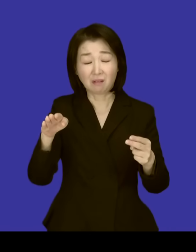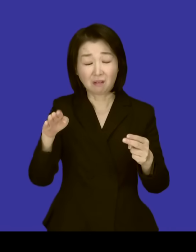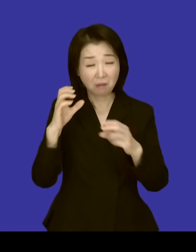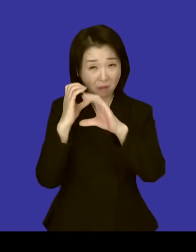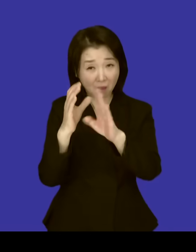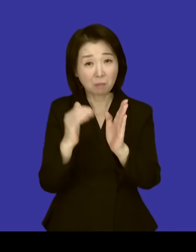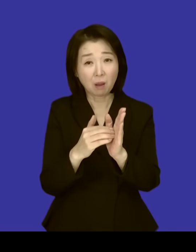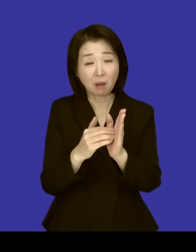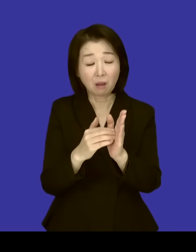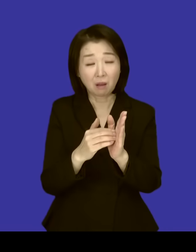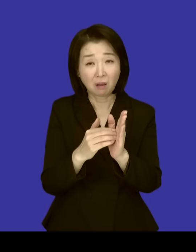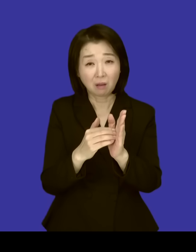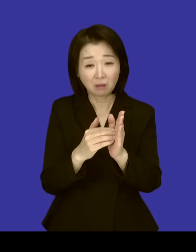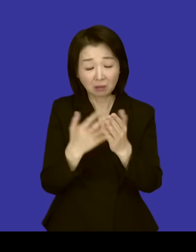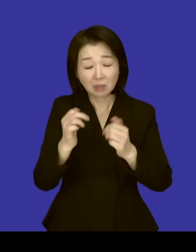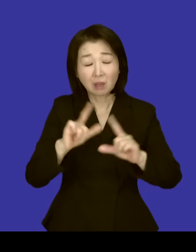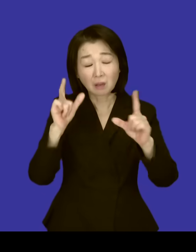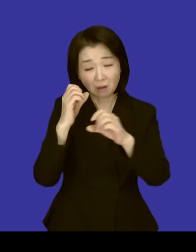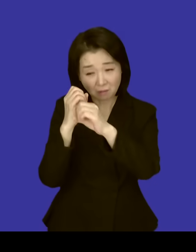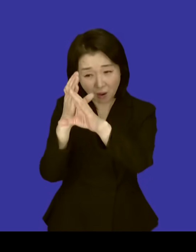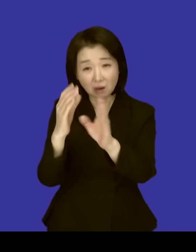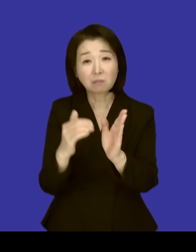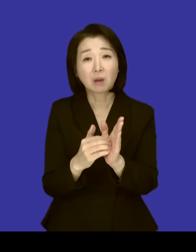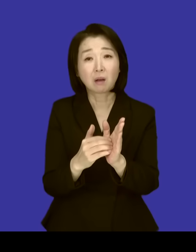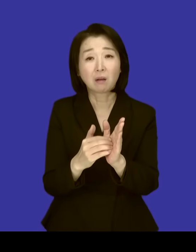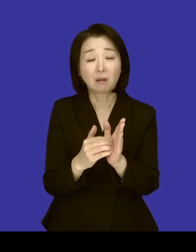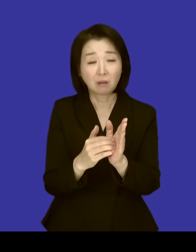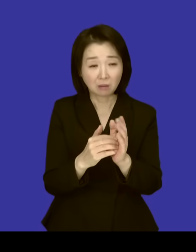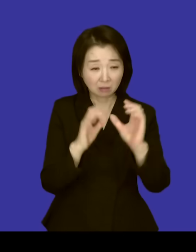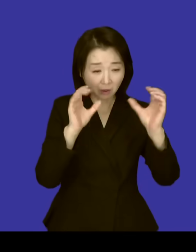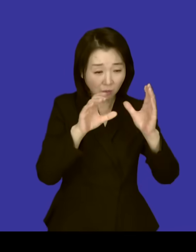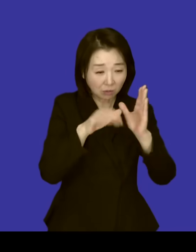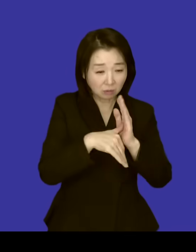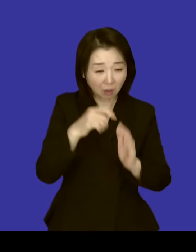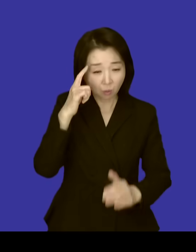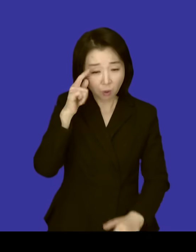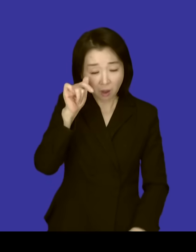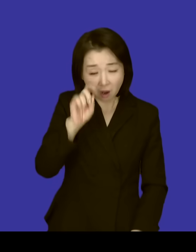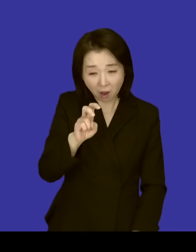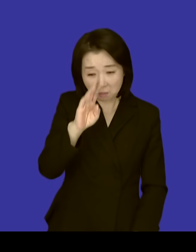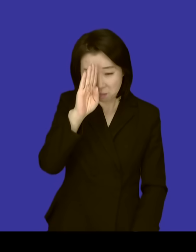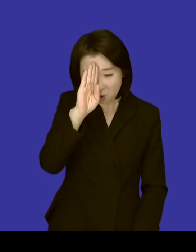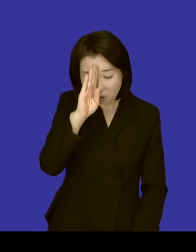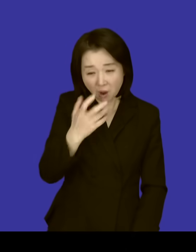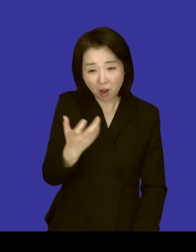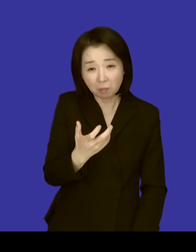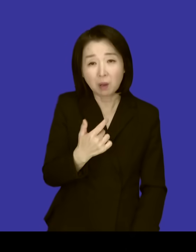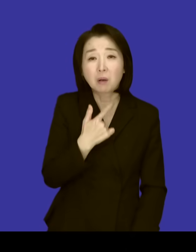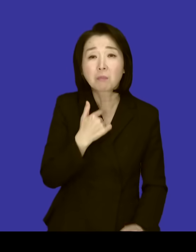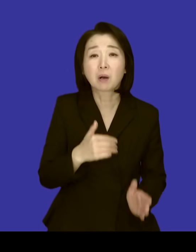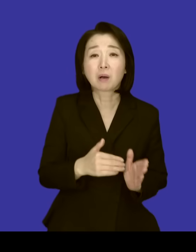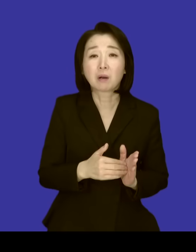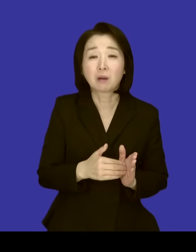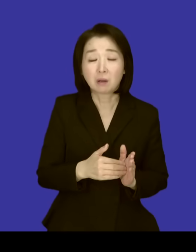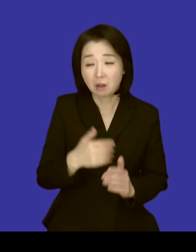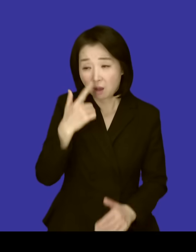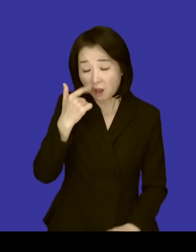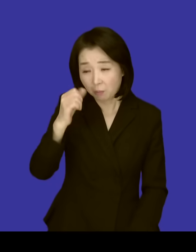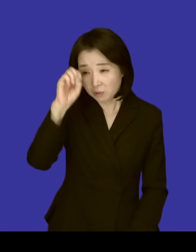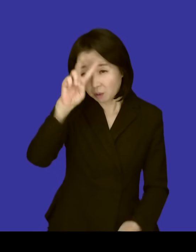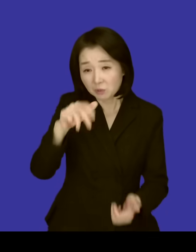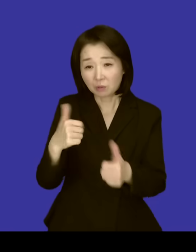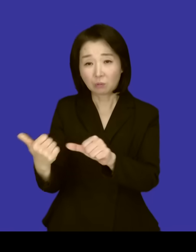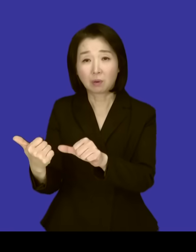하고 이제 그러면서 왜 나는 이제 어릴 때 이렇게 암으로 인해서 아파야 되고 좀 아버지도 갑자기